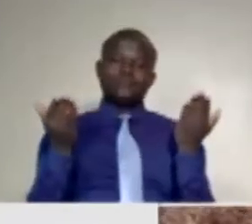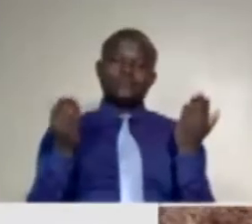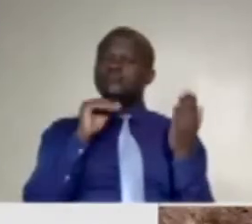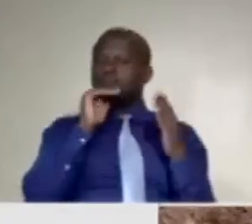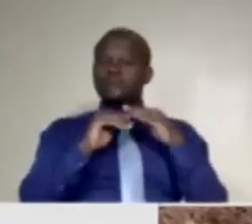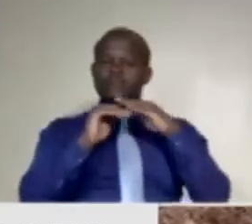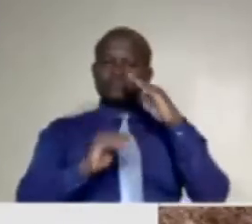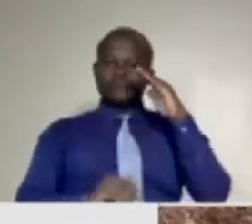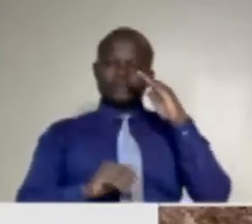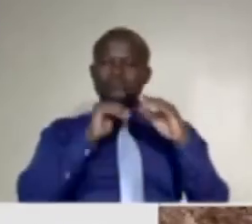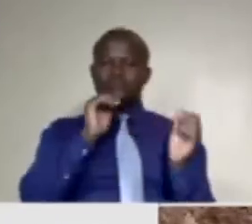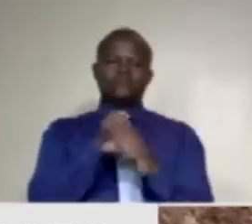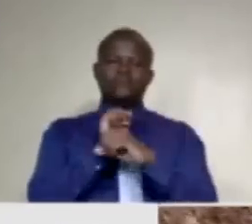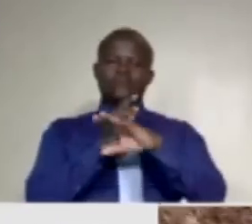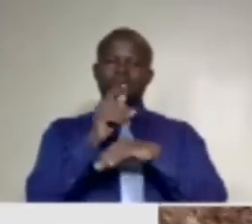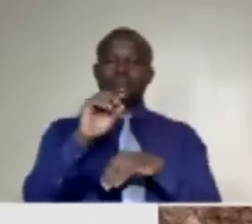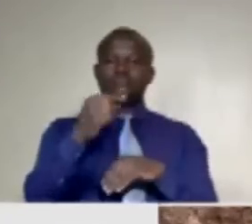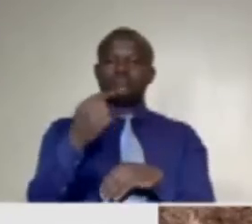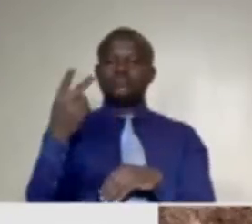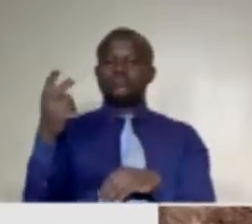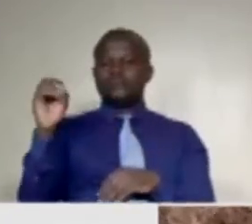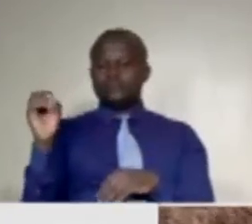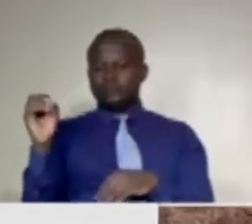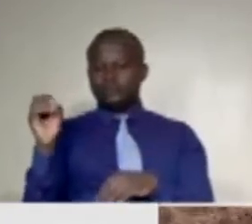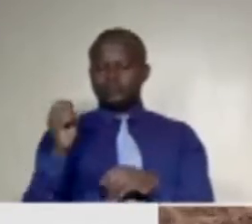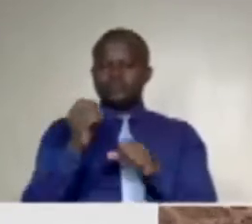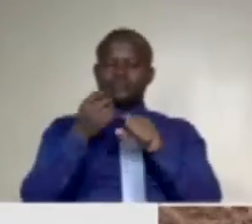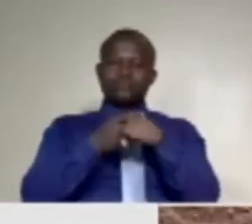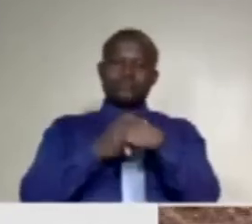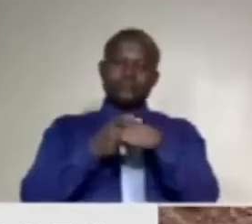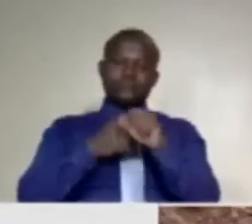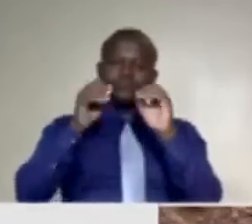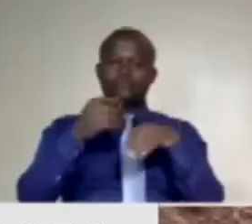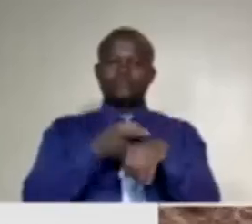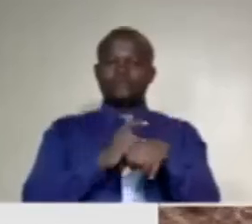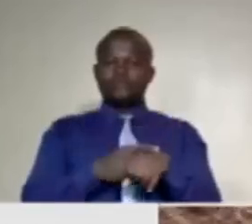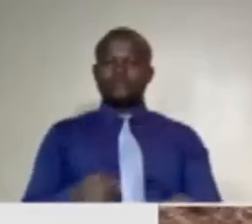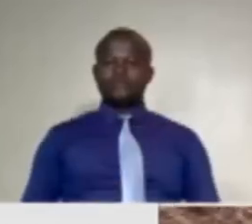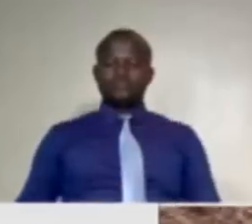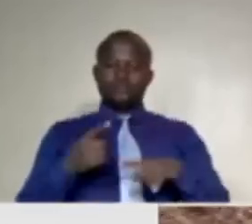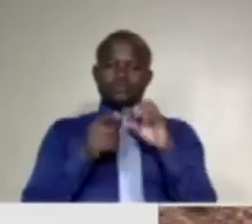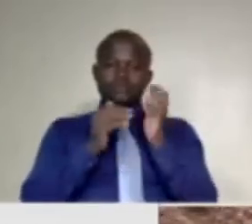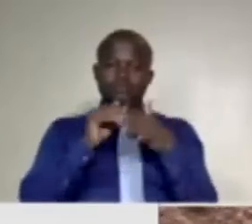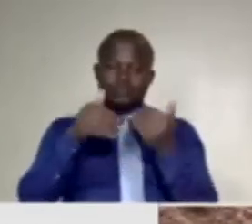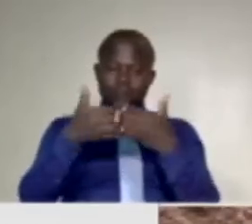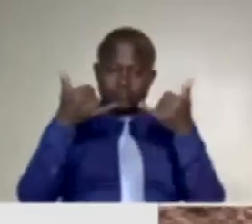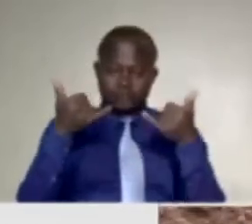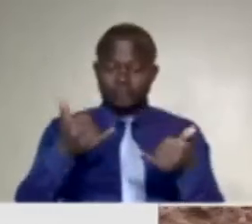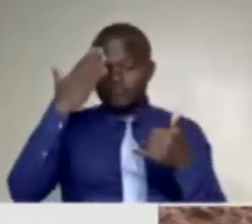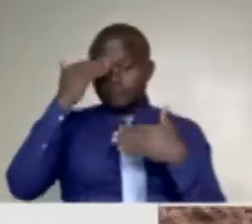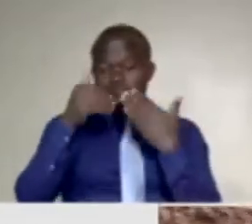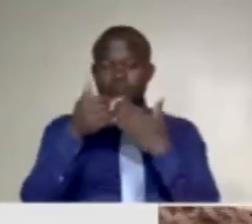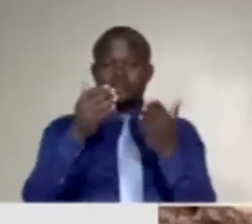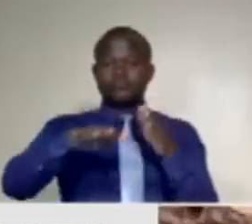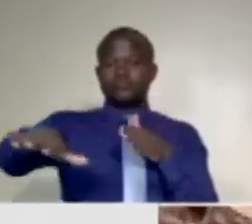ntiyajyaga munsi, ntiyashobora kurenza ibiro 200 by'ibirayi yahinze nk'ibirayi. Ariko ubu ngubu kubera ko